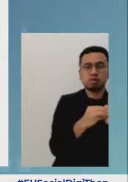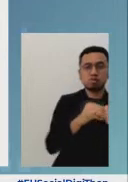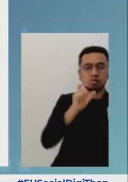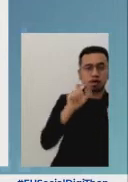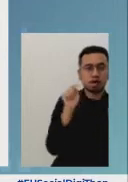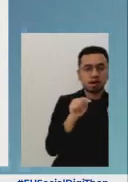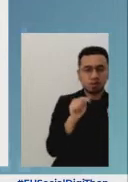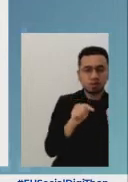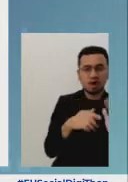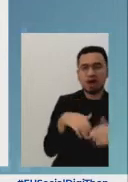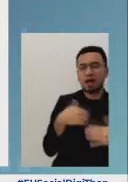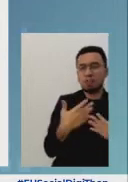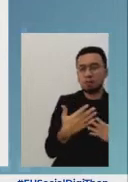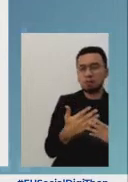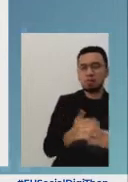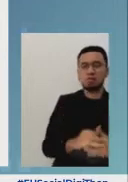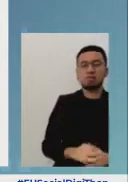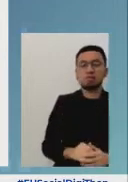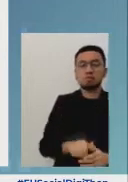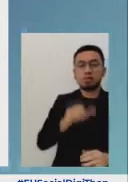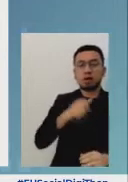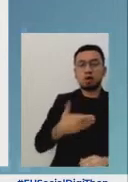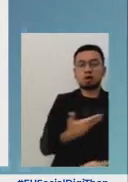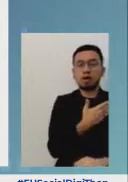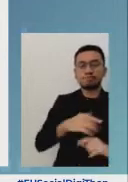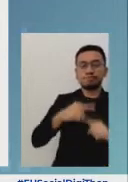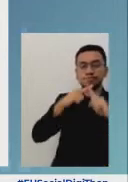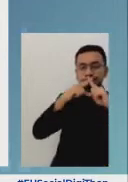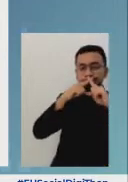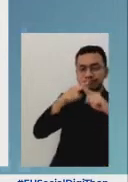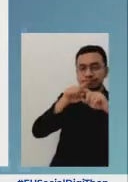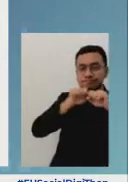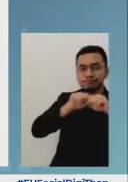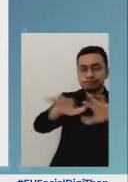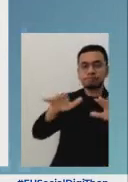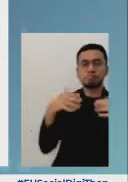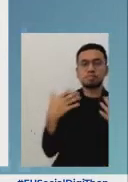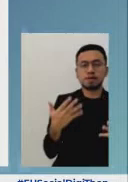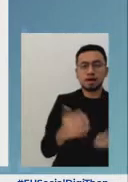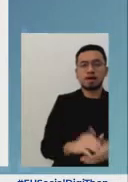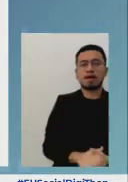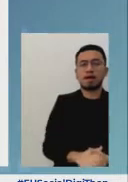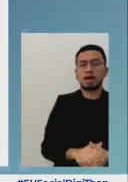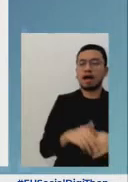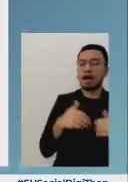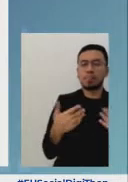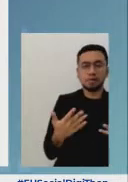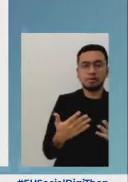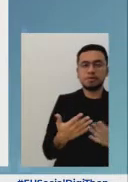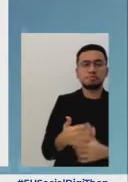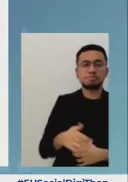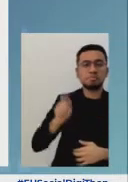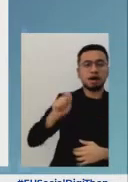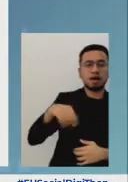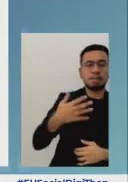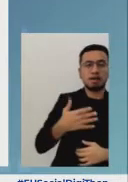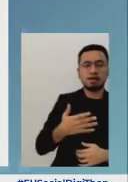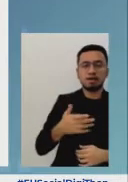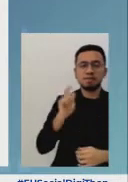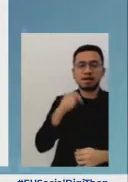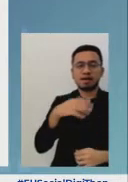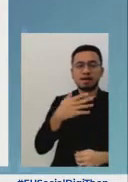menyampaikan kebohongan tentang korban ya, itu sama dengan nomor satu. Atau mengatasnamakan seseorang pakai akun palsu